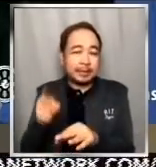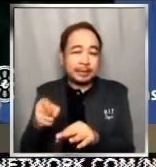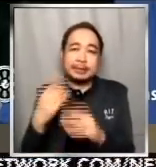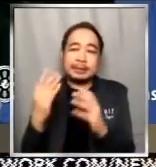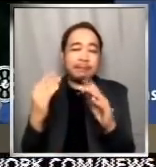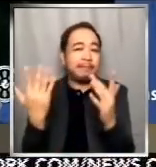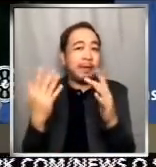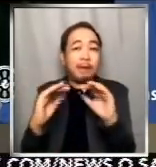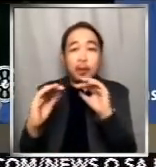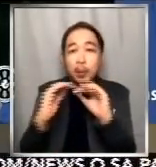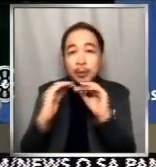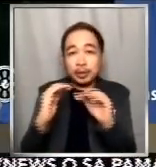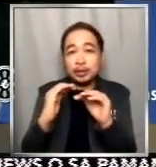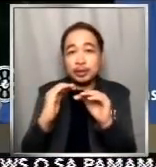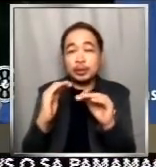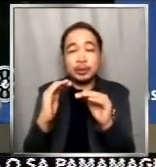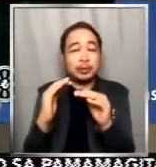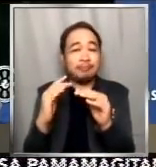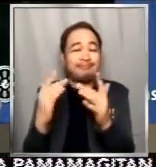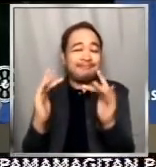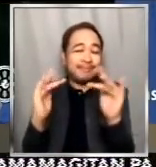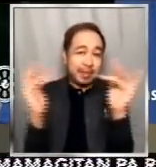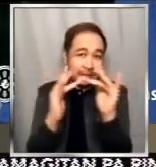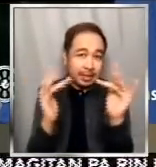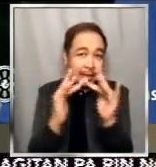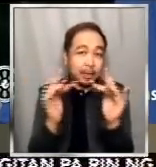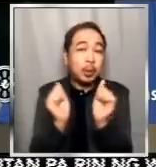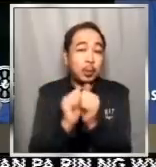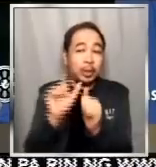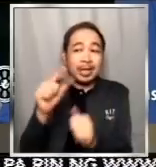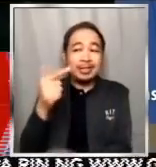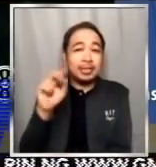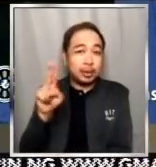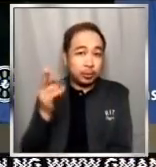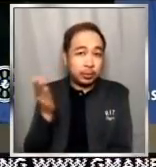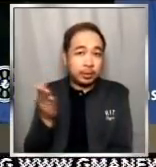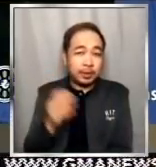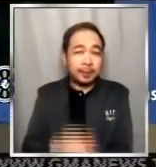with the local government units. Joseph Morong, Nakatutok, 24 Oras.